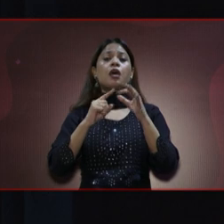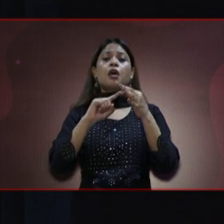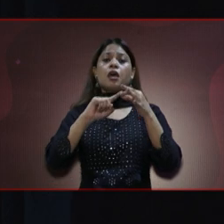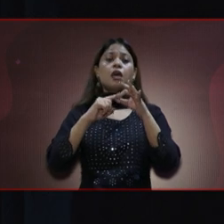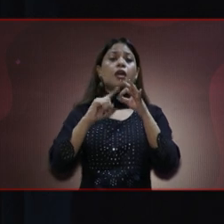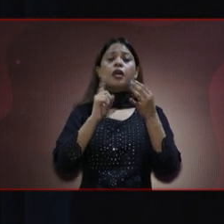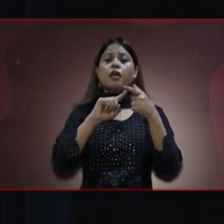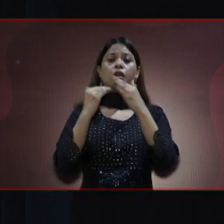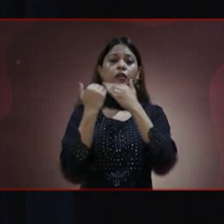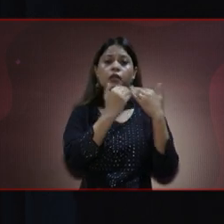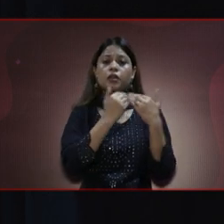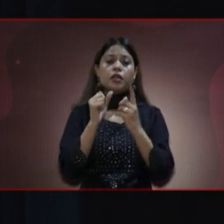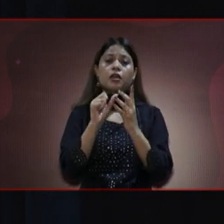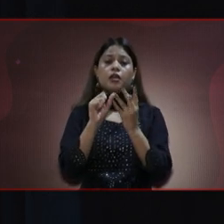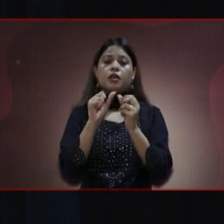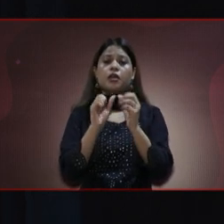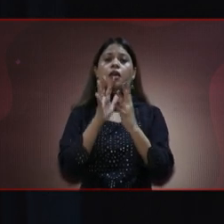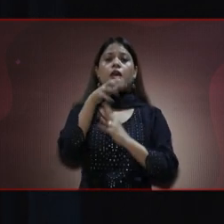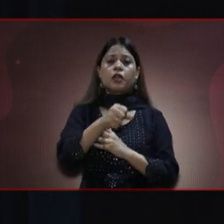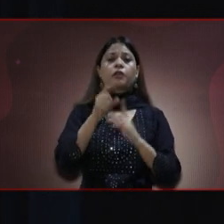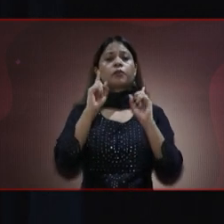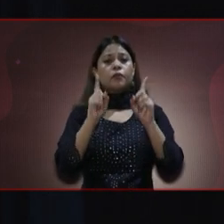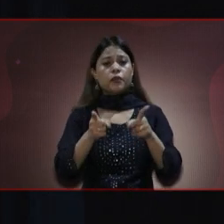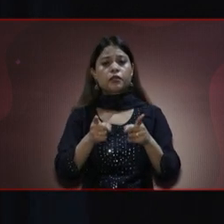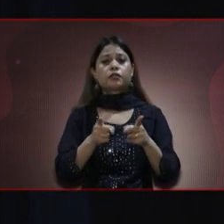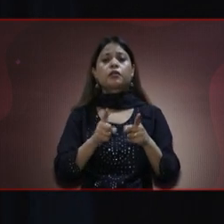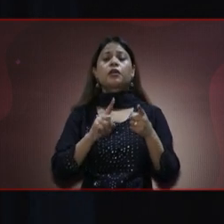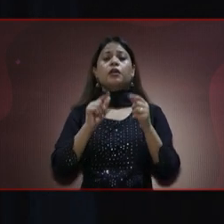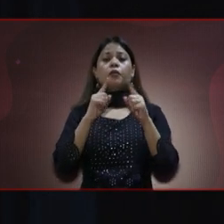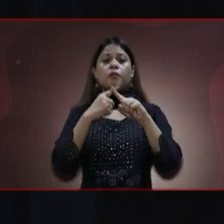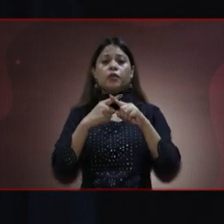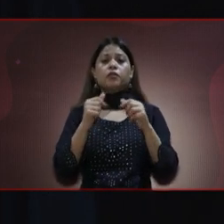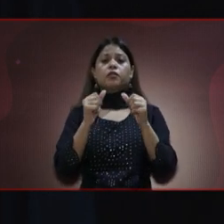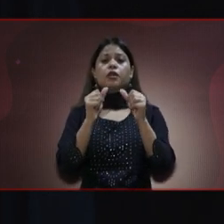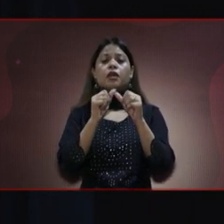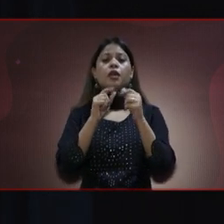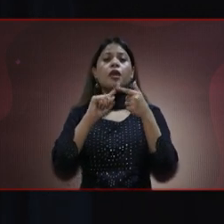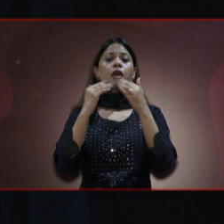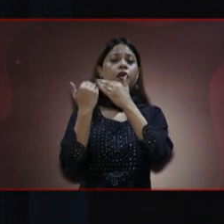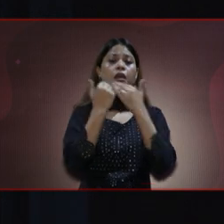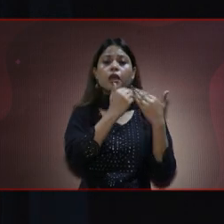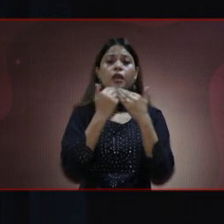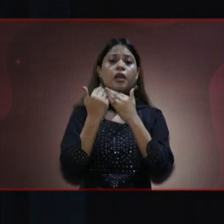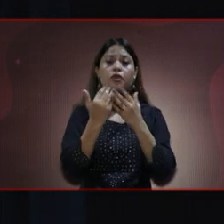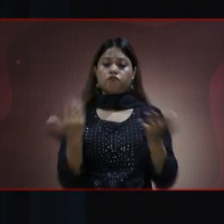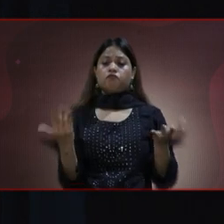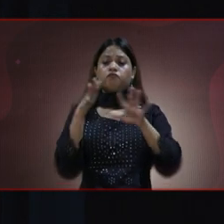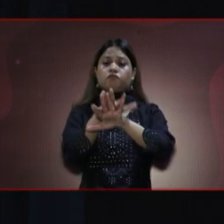चाहिए, एक्सेसिबल होनी चाहिए, शिक्षा अफोर्डेबल भी होनी चाहिए, इंक्लूसिव भी होनी चाहिए।